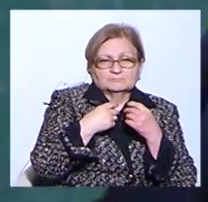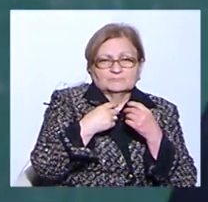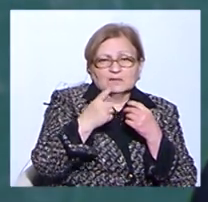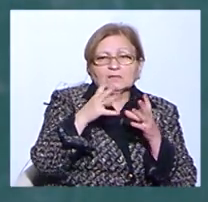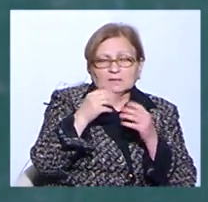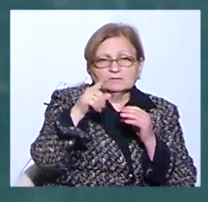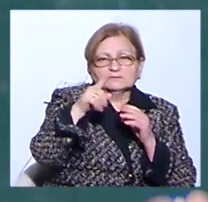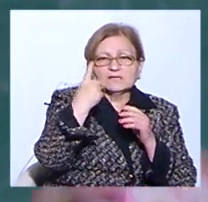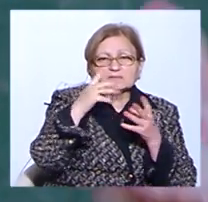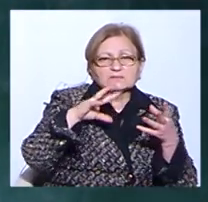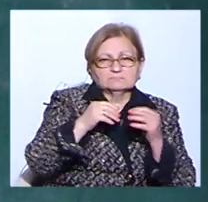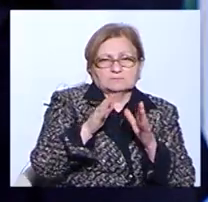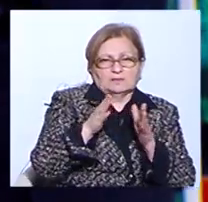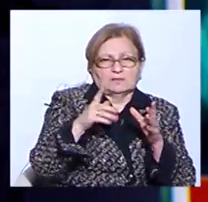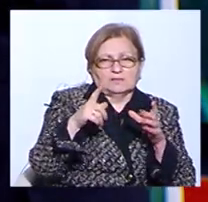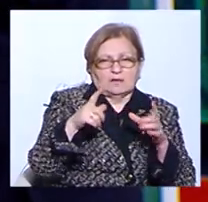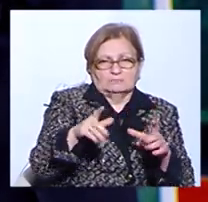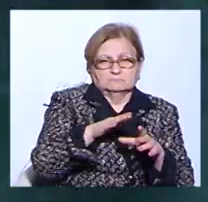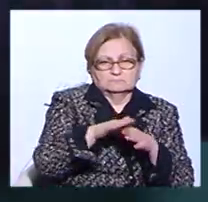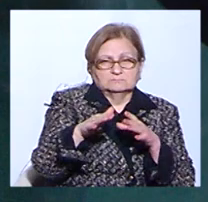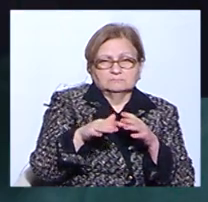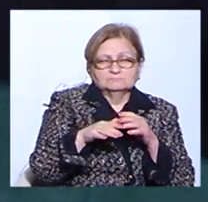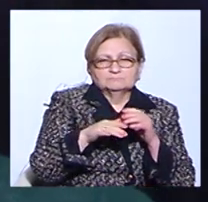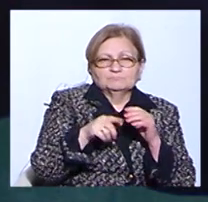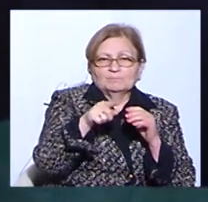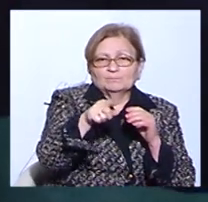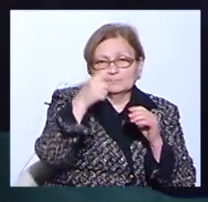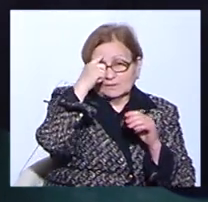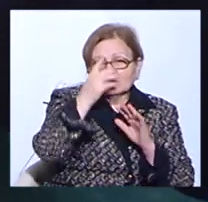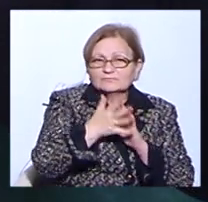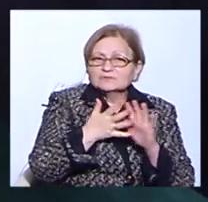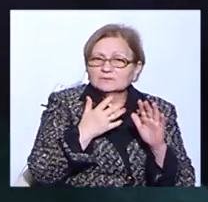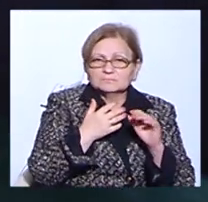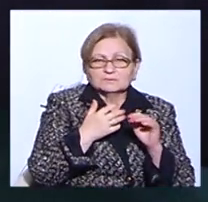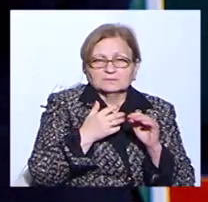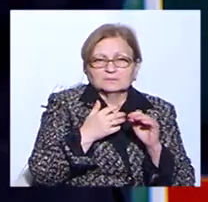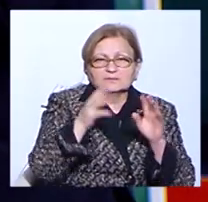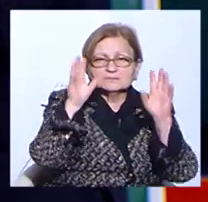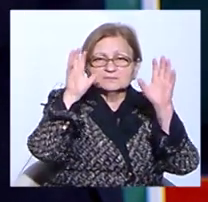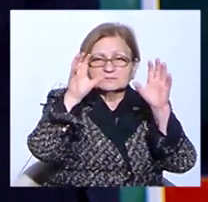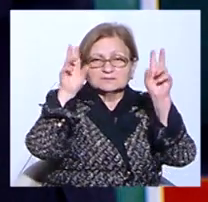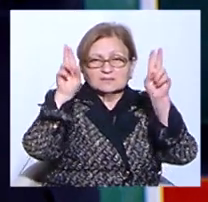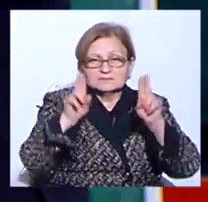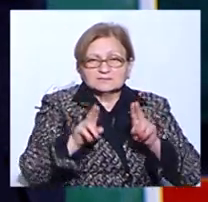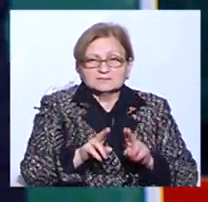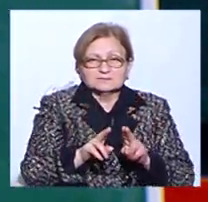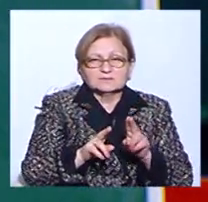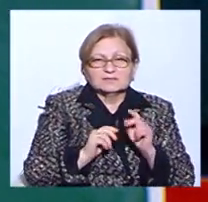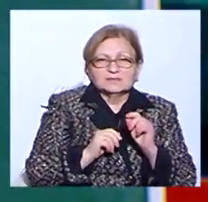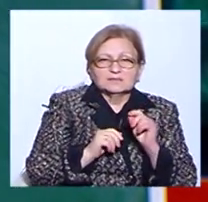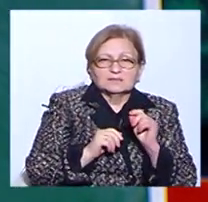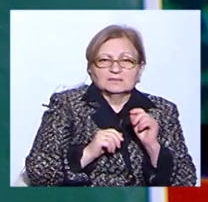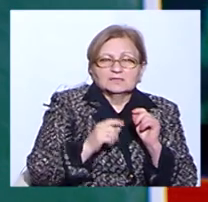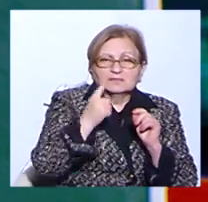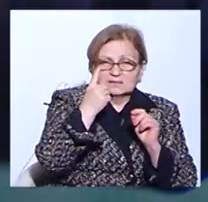მომცა კიდევ 1/3. მას სადღაც წეს თქვენ უკვე ხვდებით. წეს მე უკვე ხვდები, რა წესსა ხვდები. აი